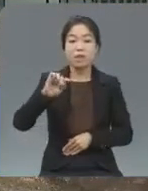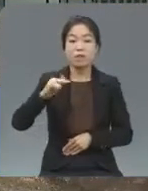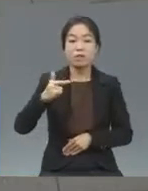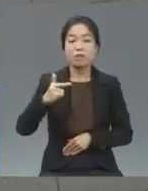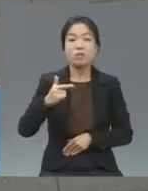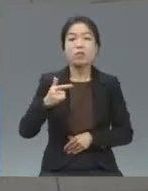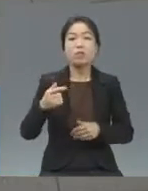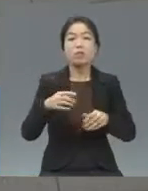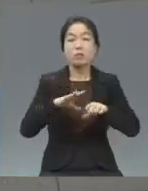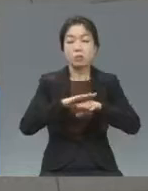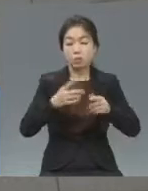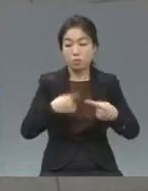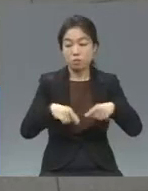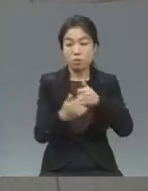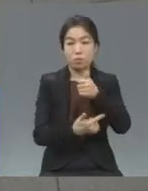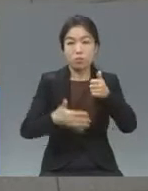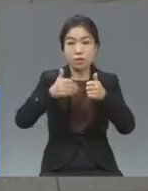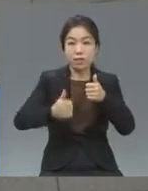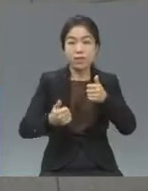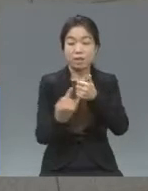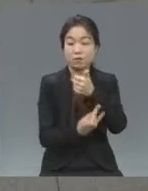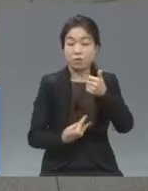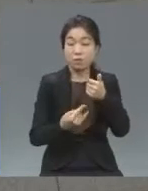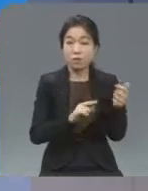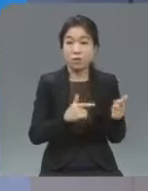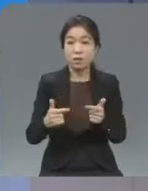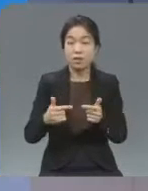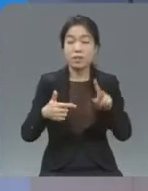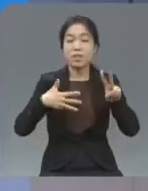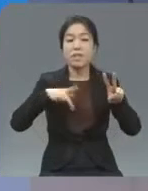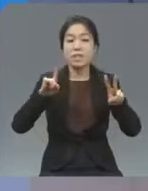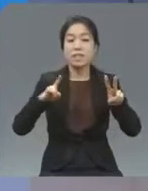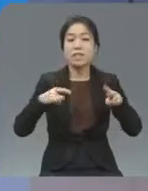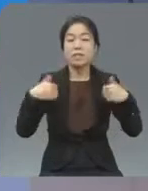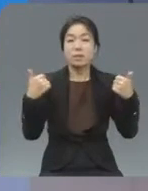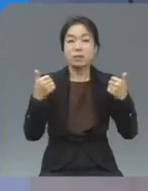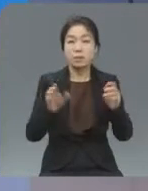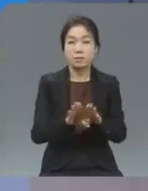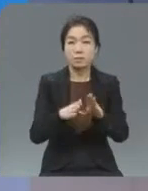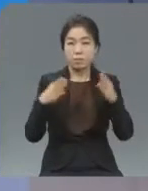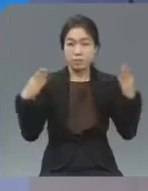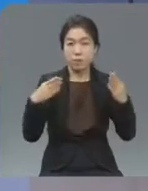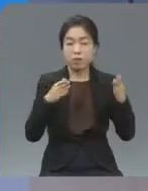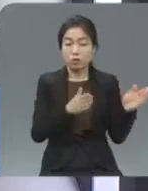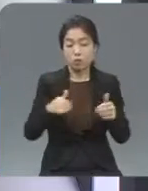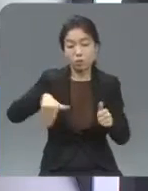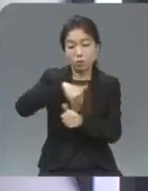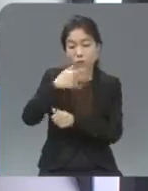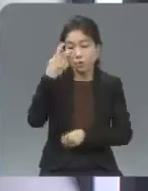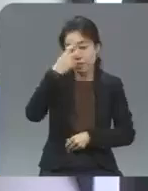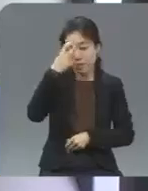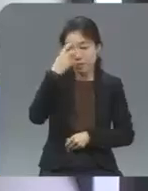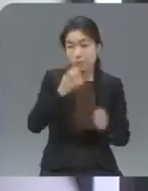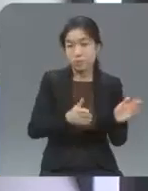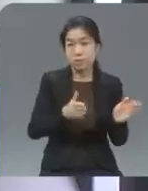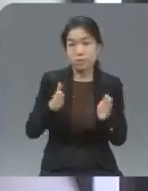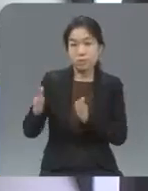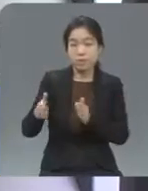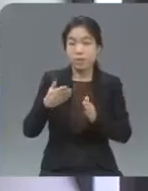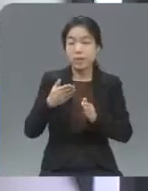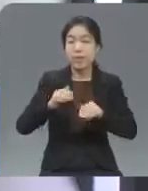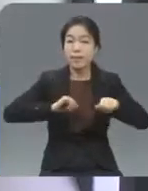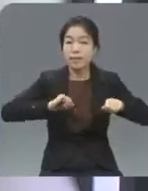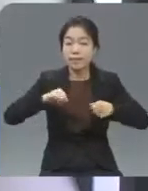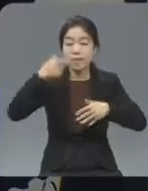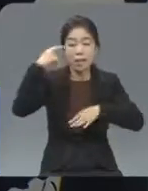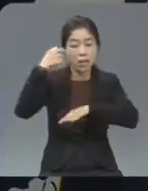평화회의 공동집행위원장과 집행위원들은 최근 2차 집행위원회 회의를 갖고 준비 상황 등을 점검하는 한편 실행 계획안에